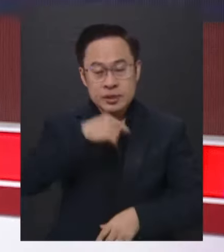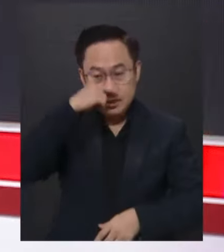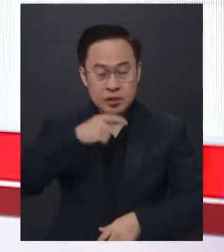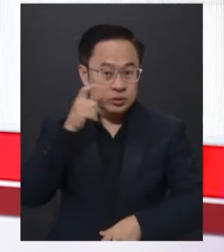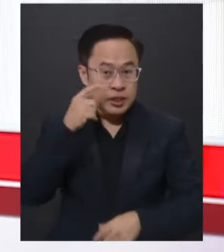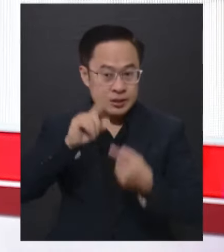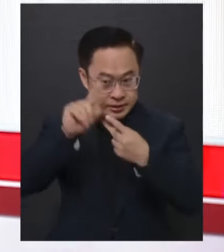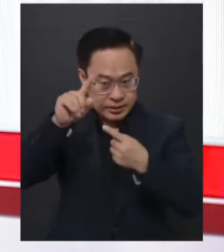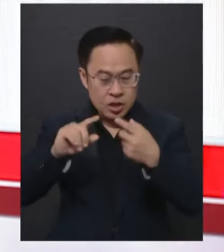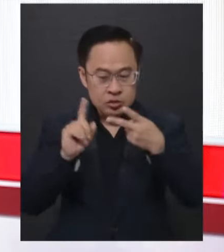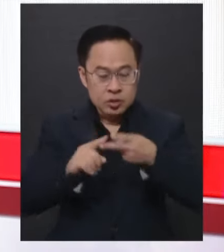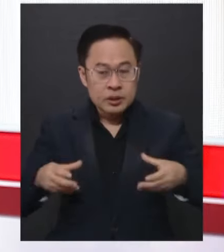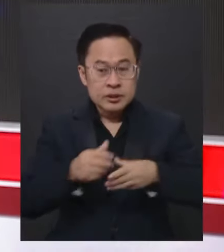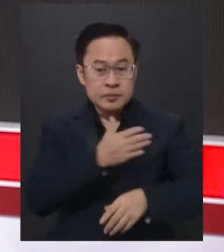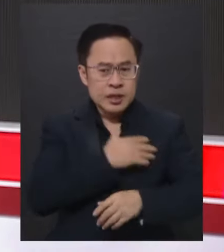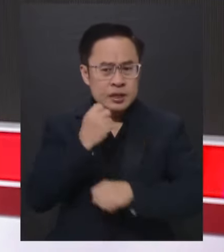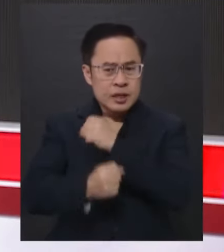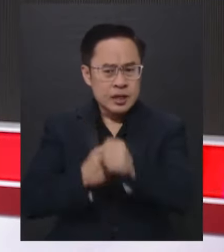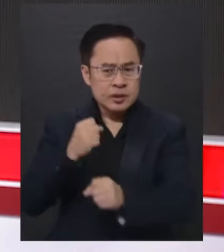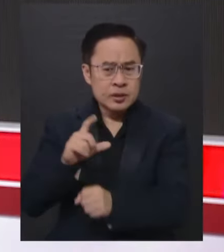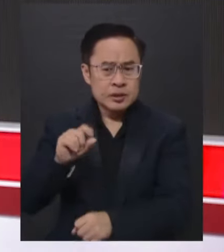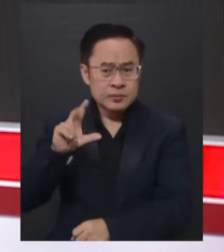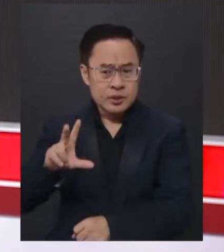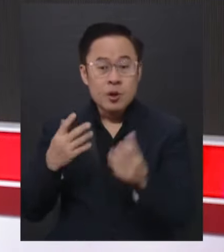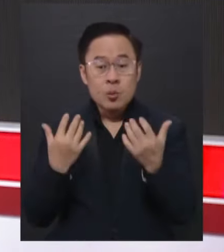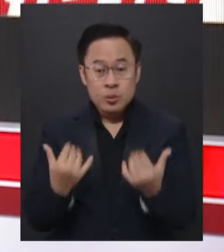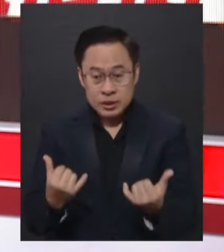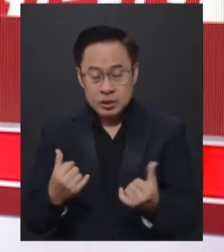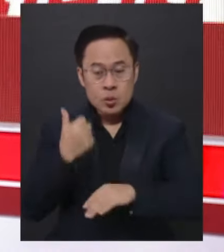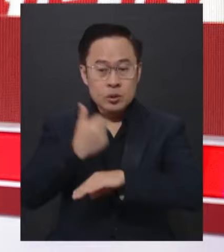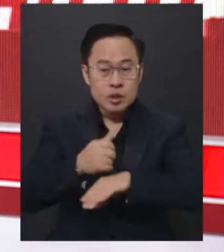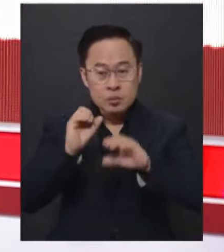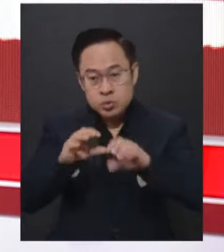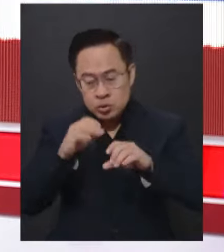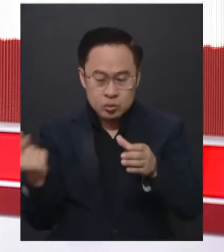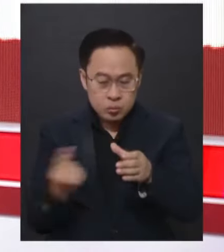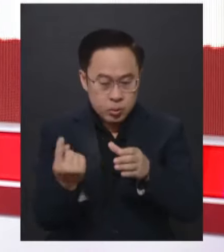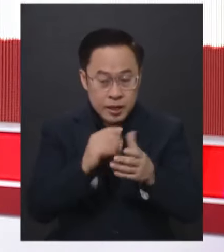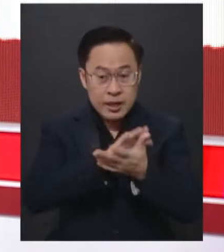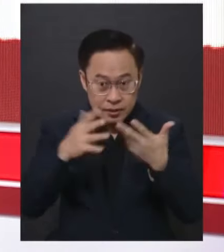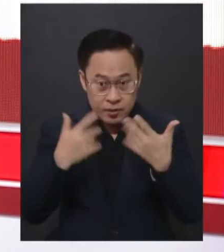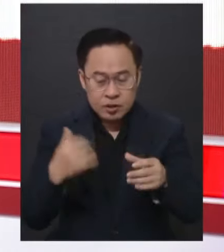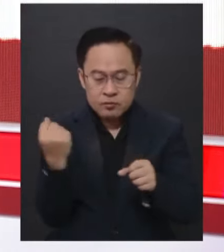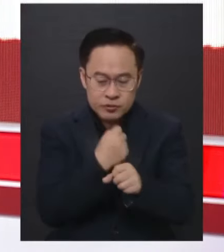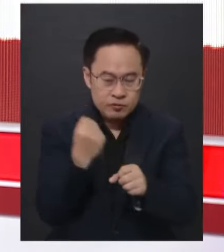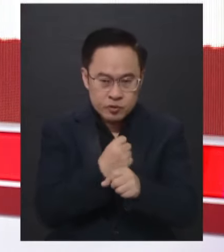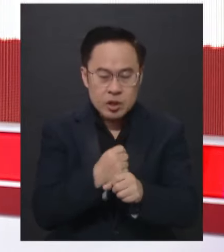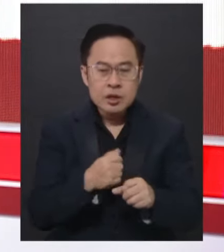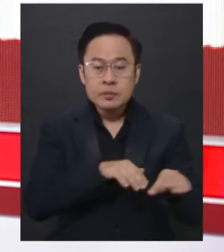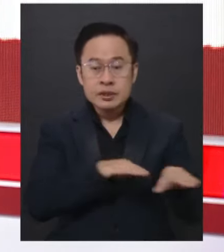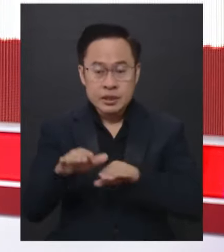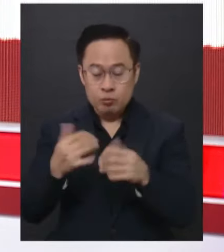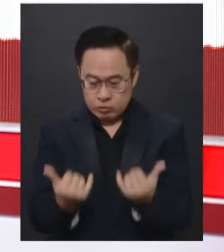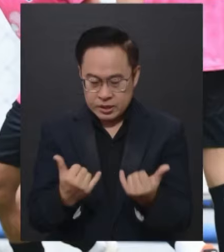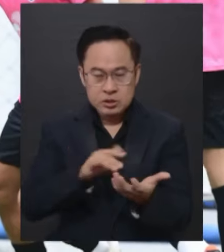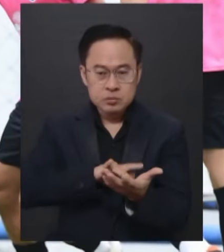ไปดูทีมชาติชุดเล็กกันบ้างครับล่าสุดครับโค้ชหลักก็นำทีมชุดยู23ซ้อมอย่างต่อเนื่องและตอนนี้เนี่ยเตรียมตัวเดินทางไปที่ซาอุดิอาระเบีย